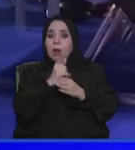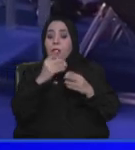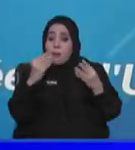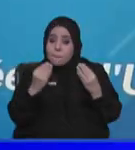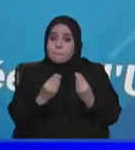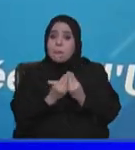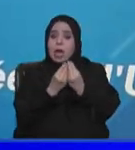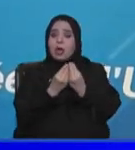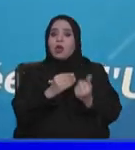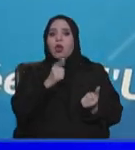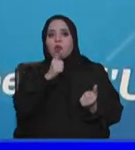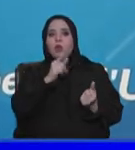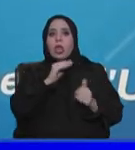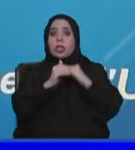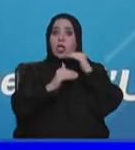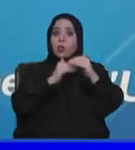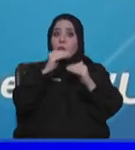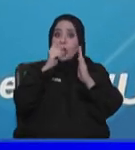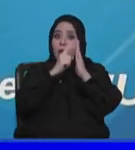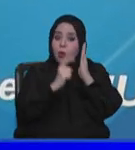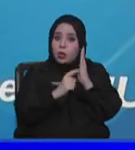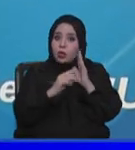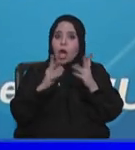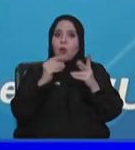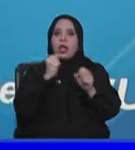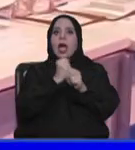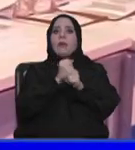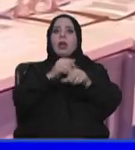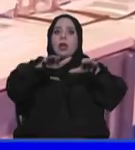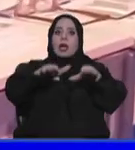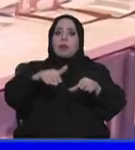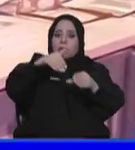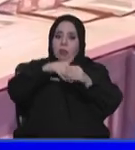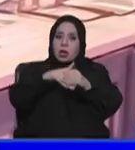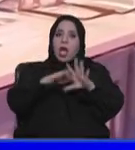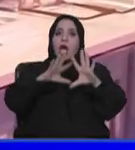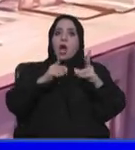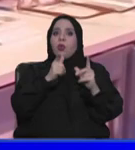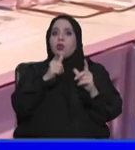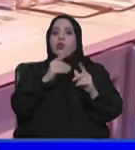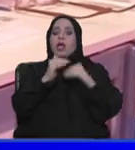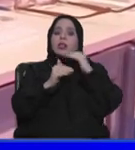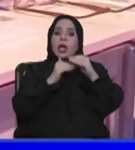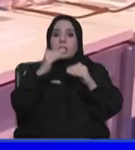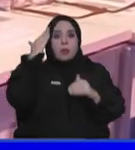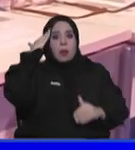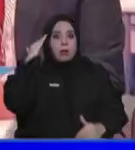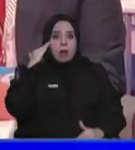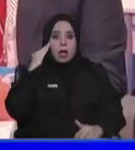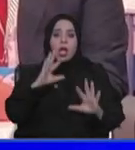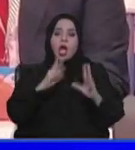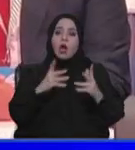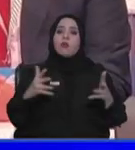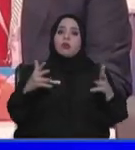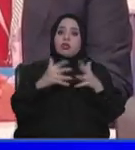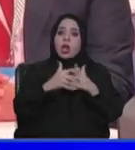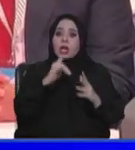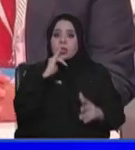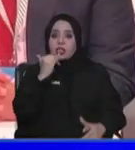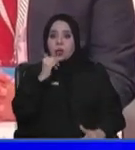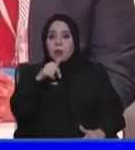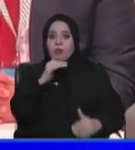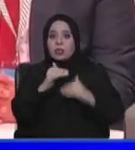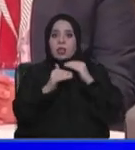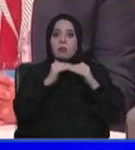كانت على تطور التشريعات والعمل البرلماني او على صعيد تقدم المراه او مشاركه الشباب في